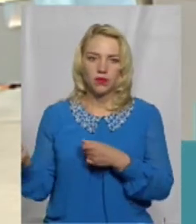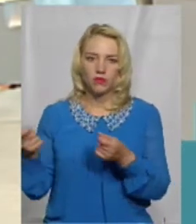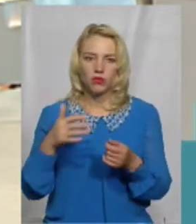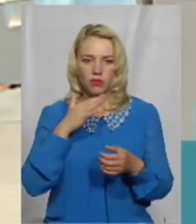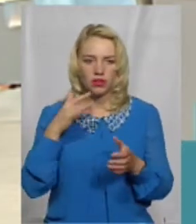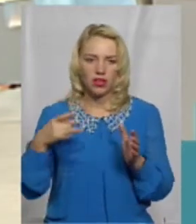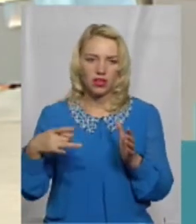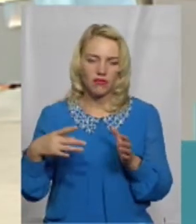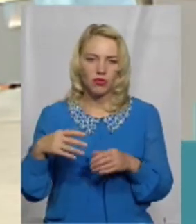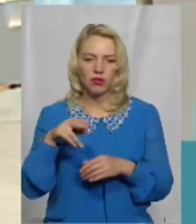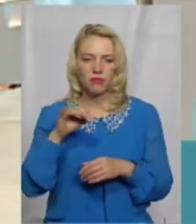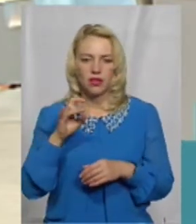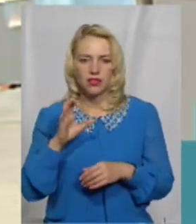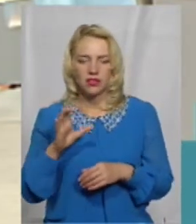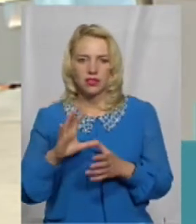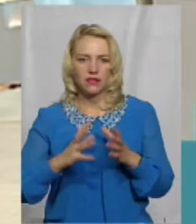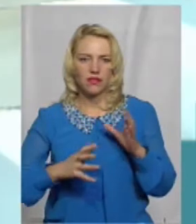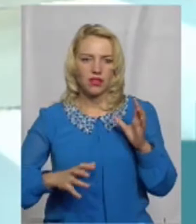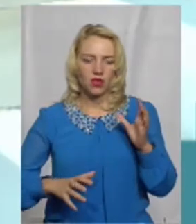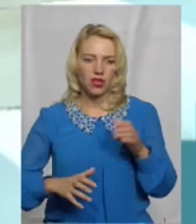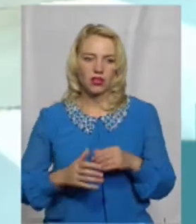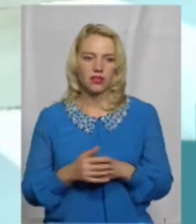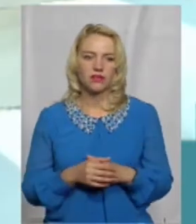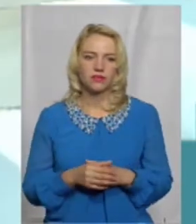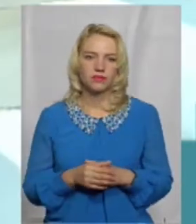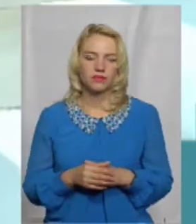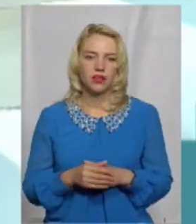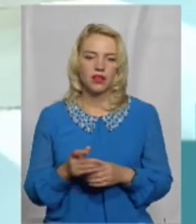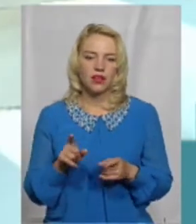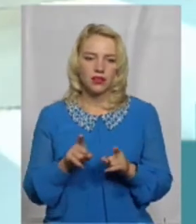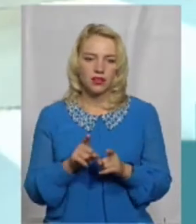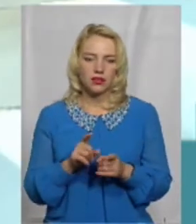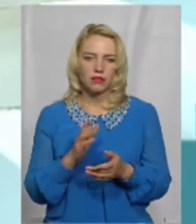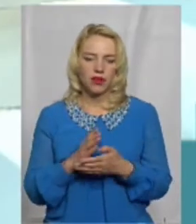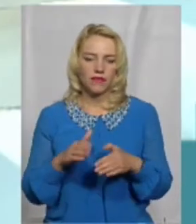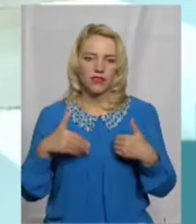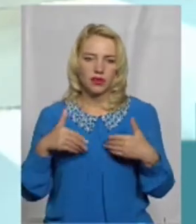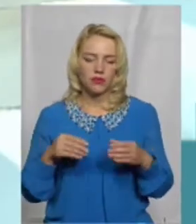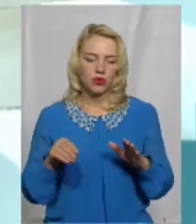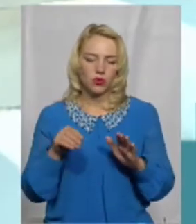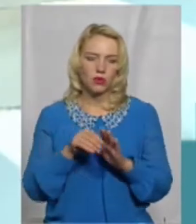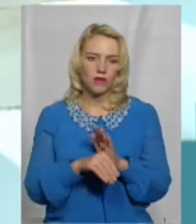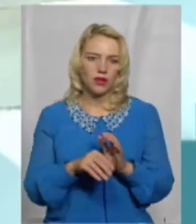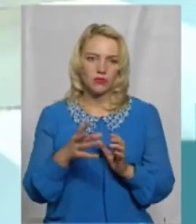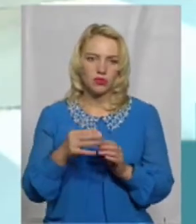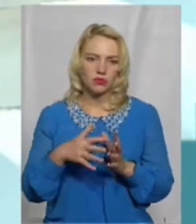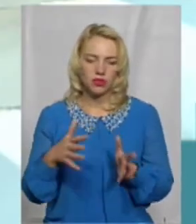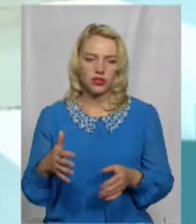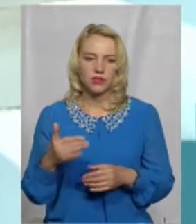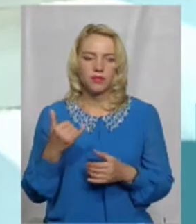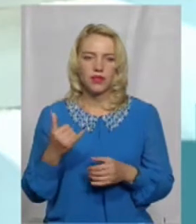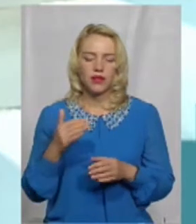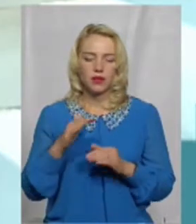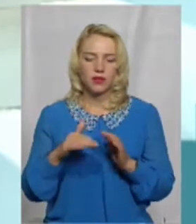і кавуни, і персики, і виноград. Тобто ми ведмедям так само додаємо вітамінів більше. Зараз буде вже